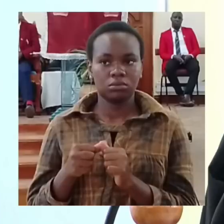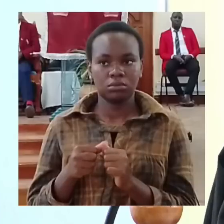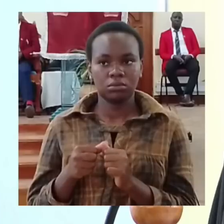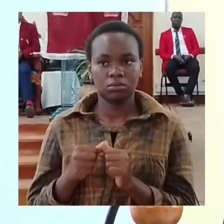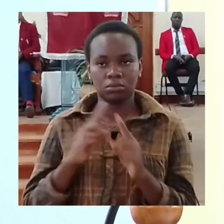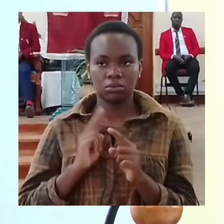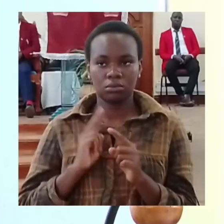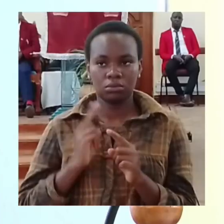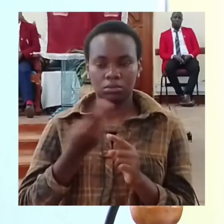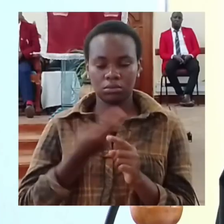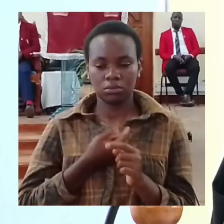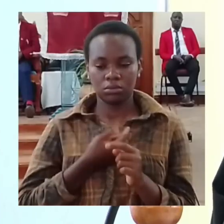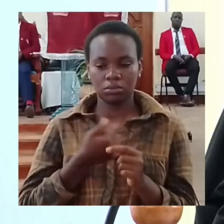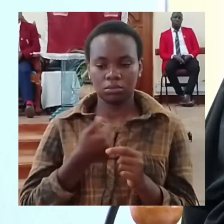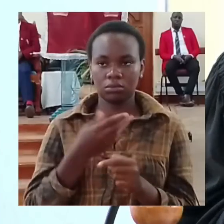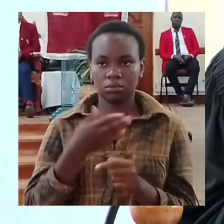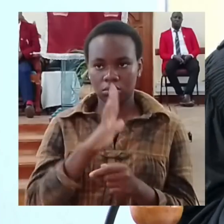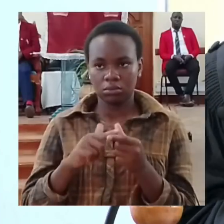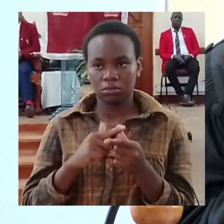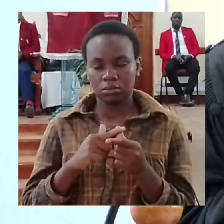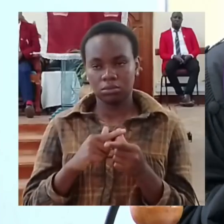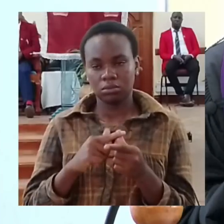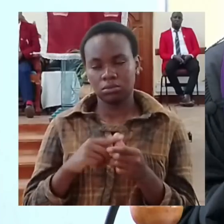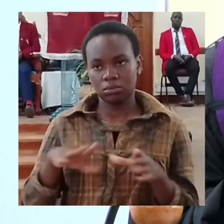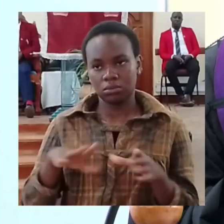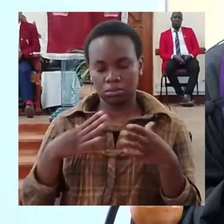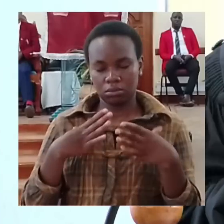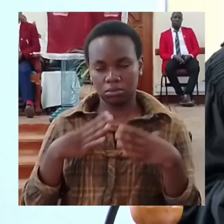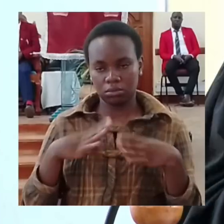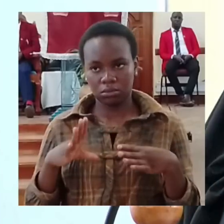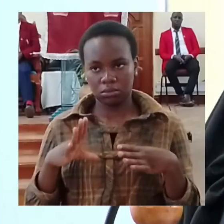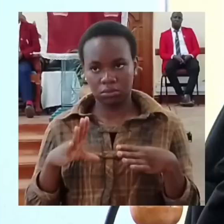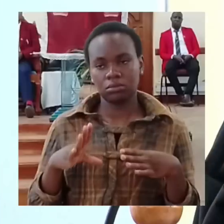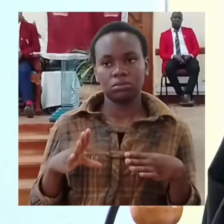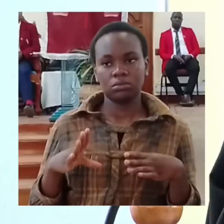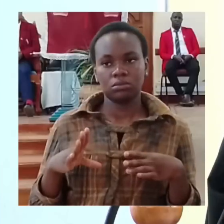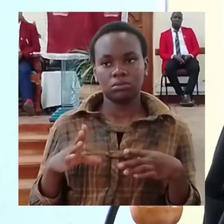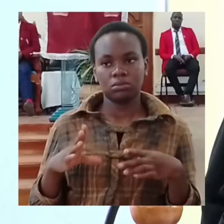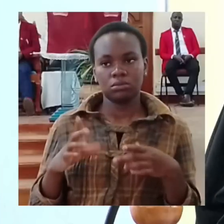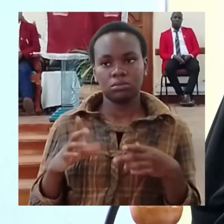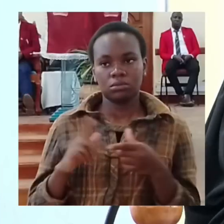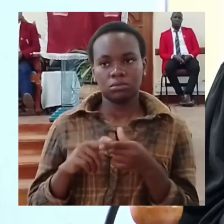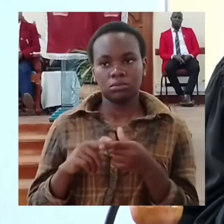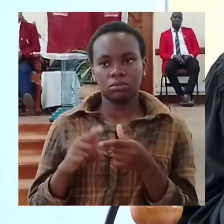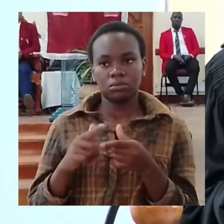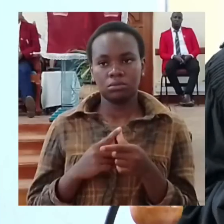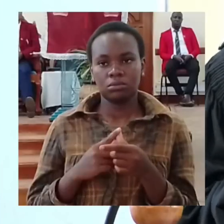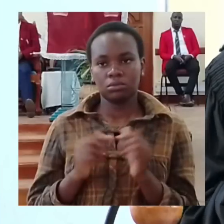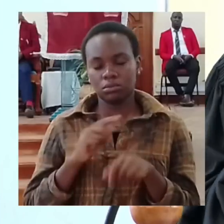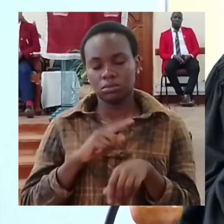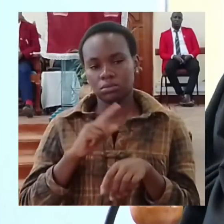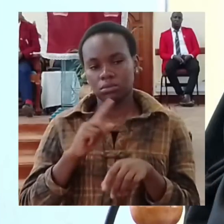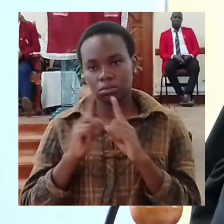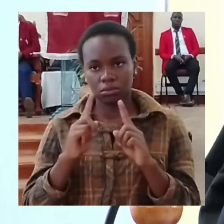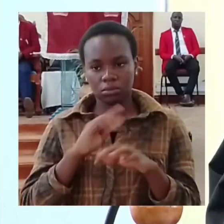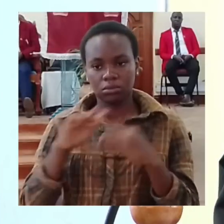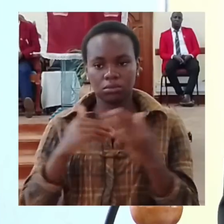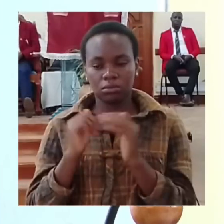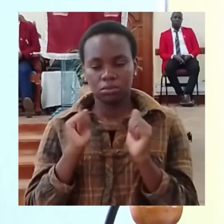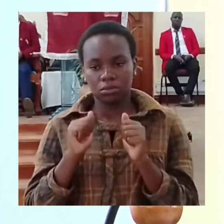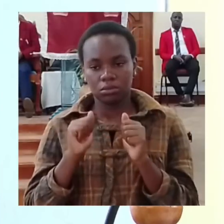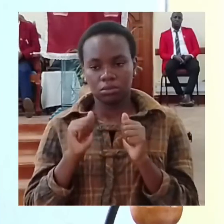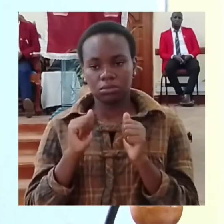Mwathani, ĩra ndungata yaku rĩngĩ, 119 verse 38, tondũ ũrĩa ũnjĩraga nĩ ũtũmaga